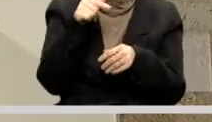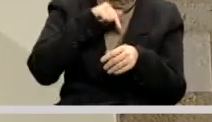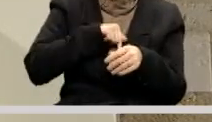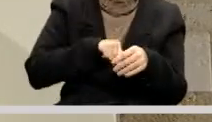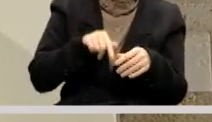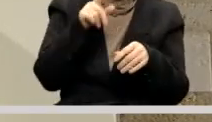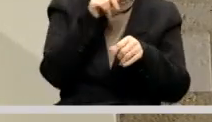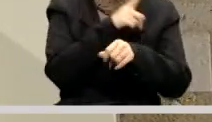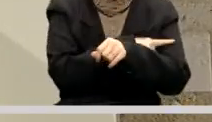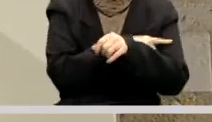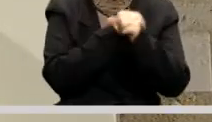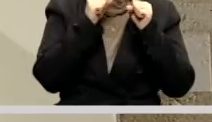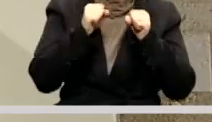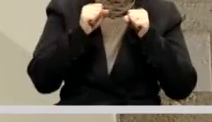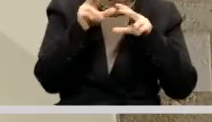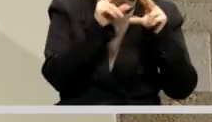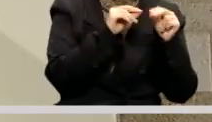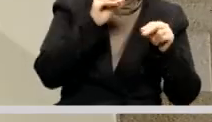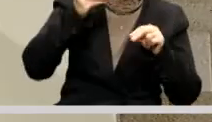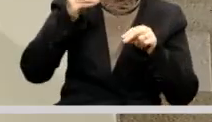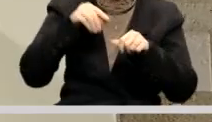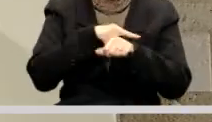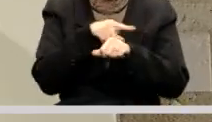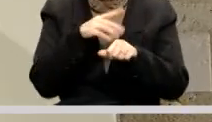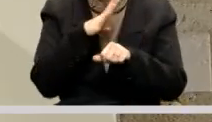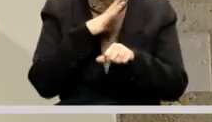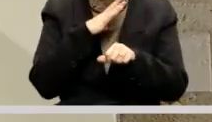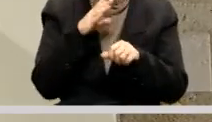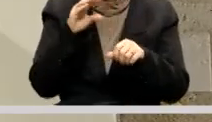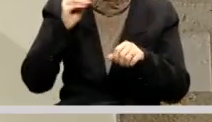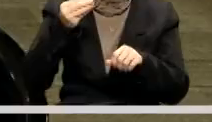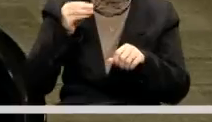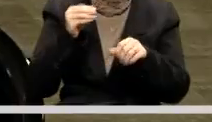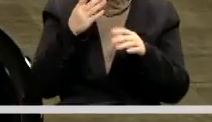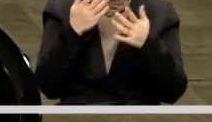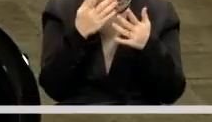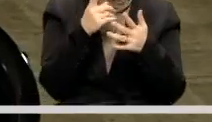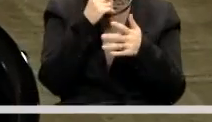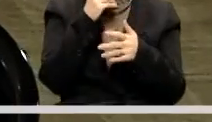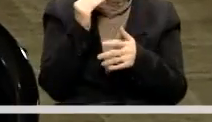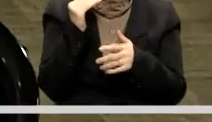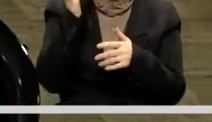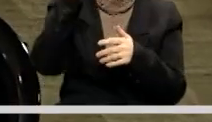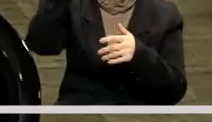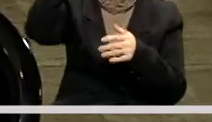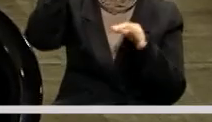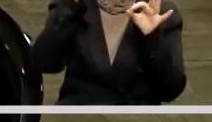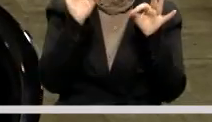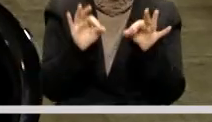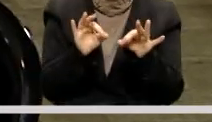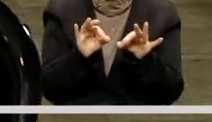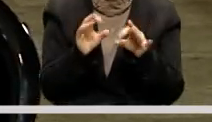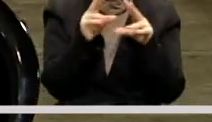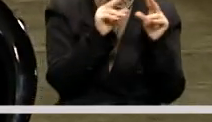fazla bebeklik çağlarında var. Bebeklikten yetişkinliğe doğru gittikçe o delta dalgaları, uyaranlar, beyne giden uyaranlar gittikçe